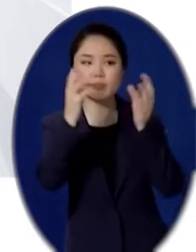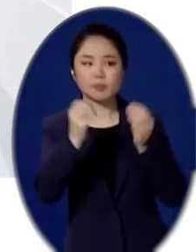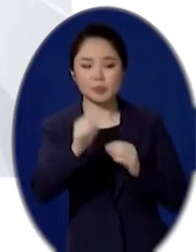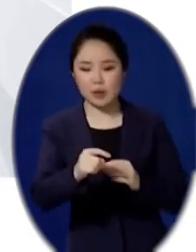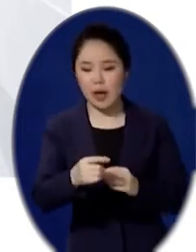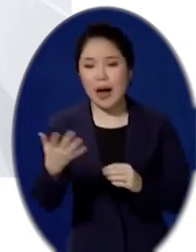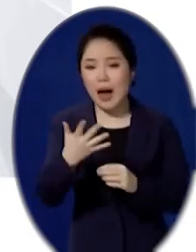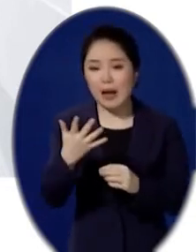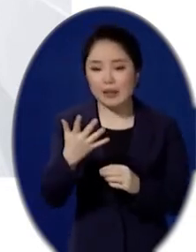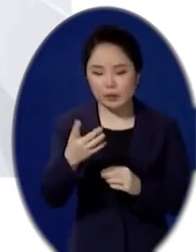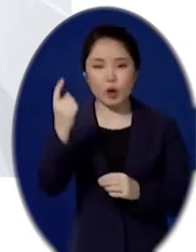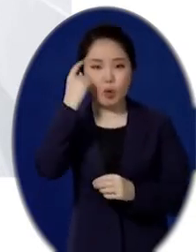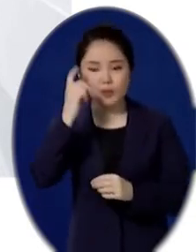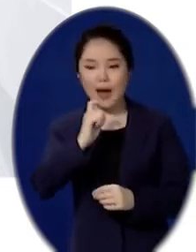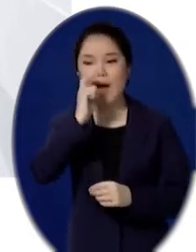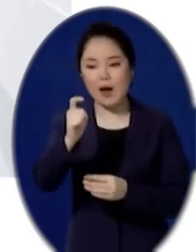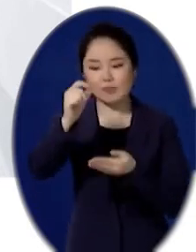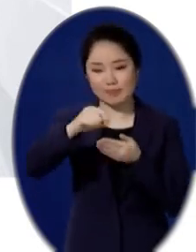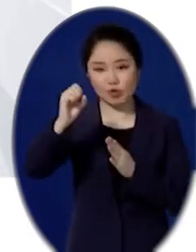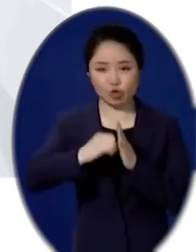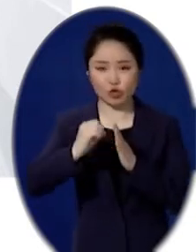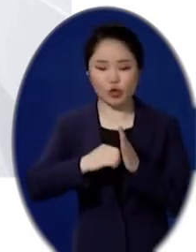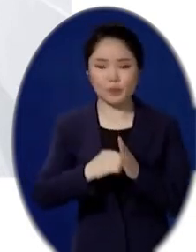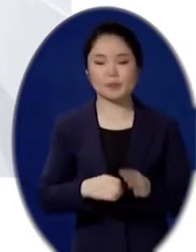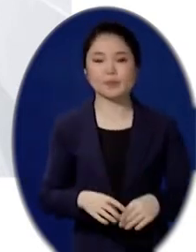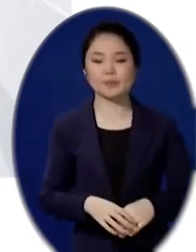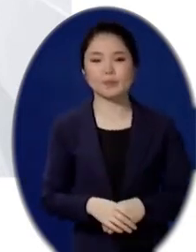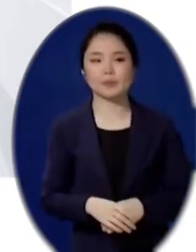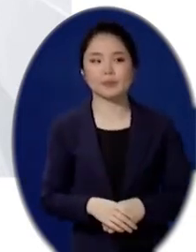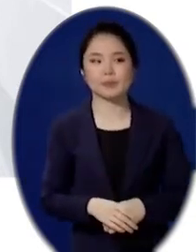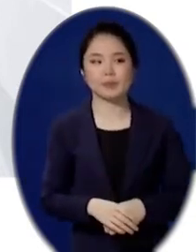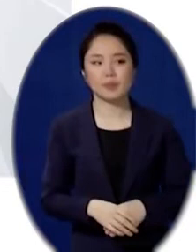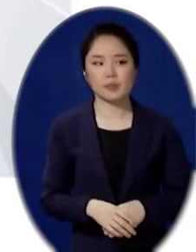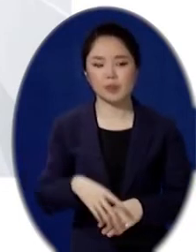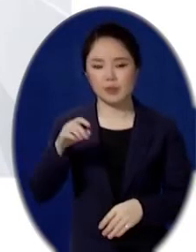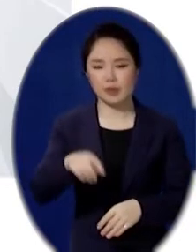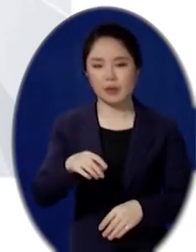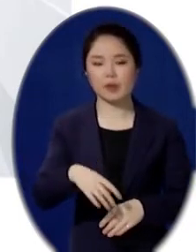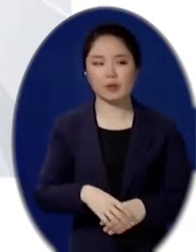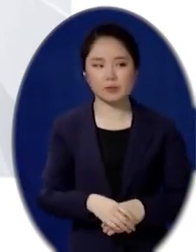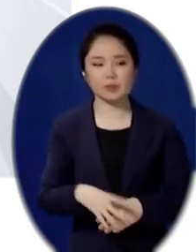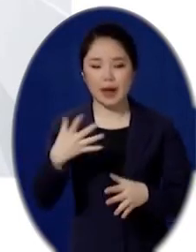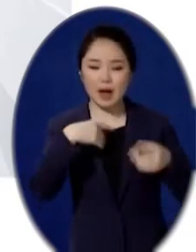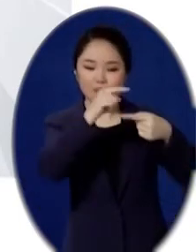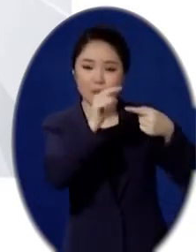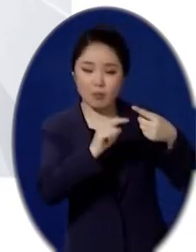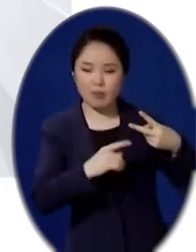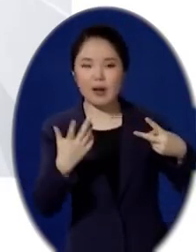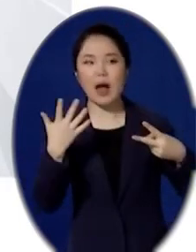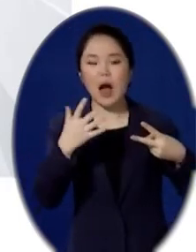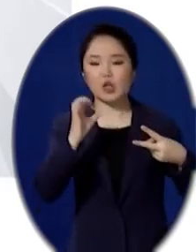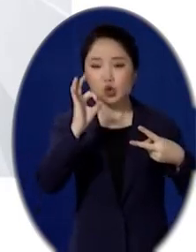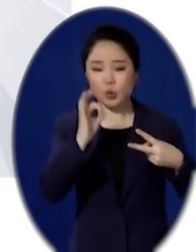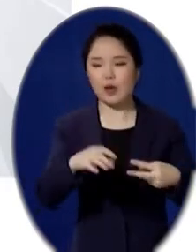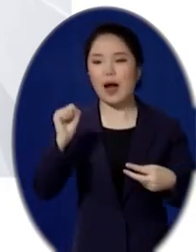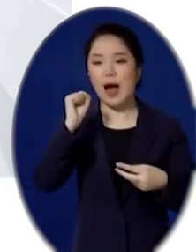Аль нь хамаатай болохыг бодоод тэмдэглэл хийгээрэй. За, хүүхдүүдээ, арслан гэж бодож байвал аавсгэр,